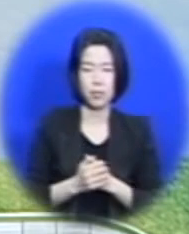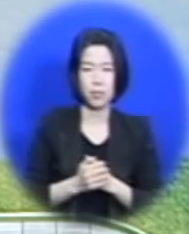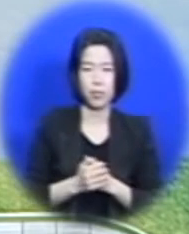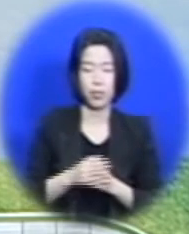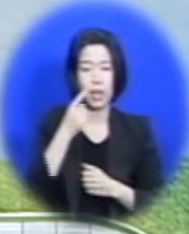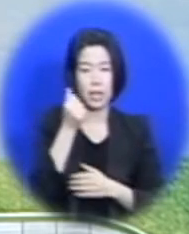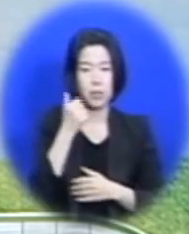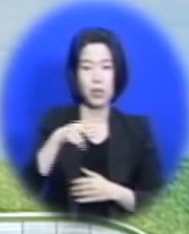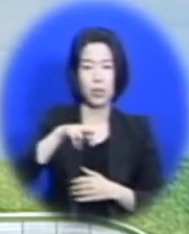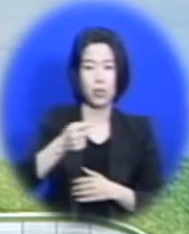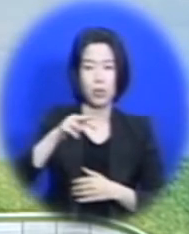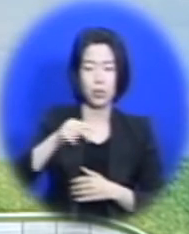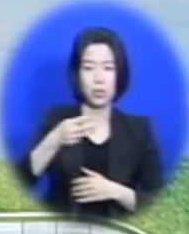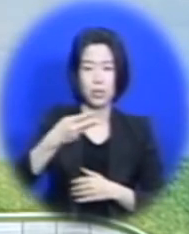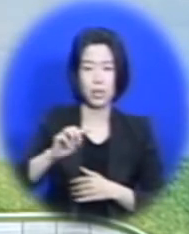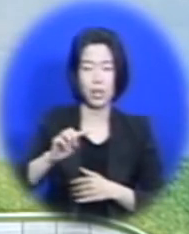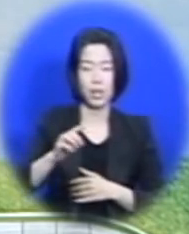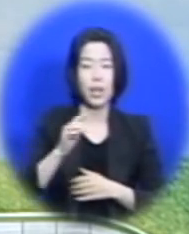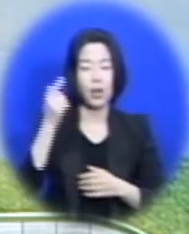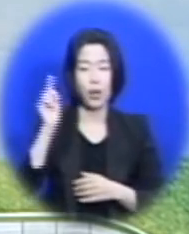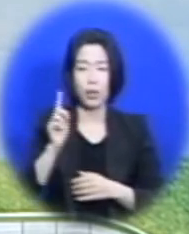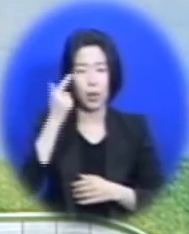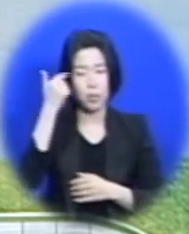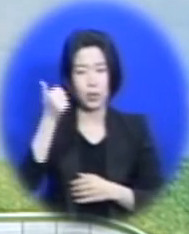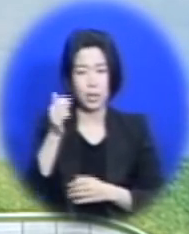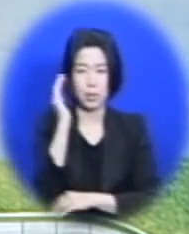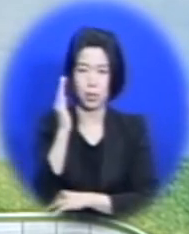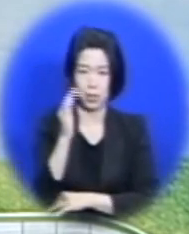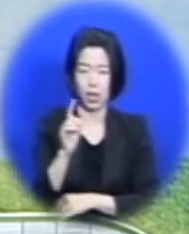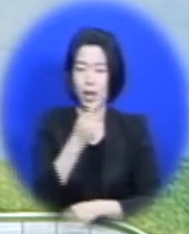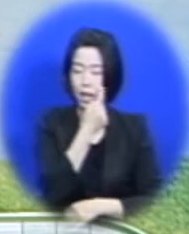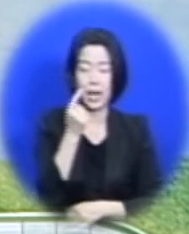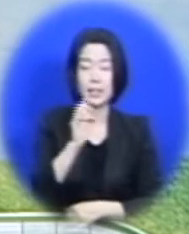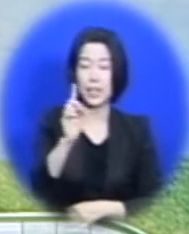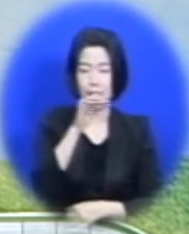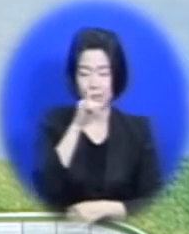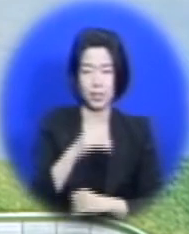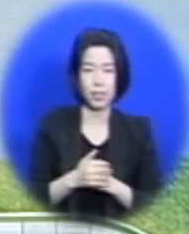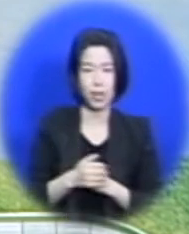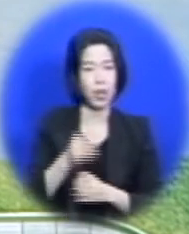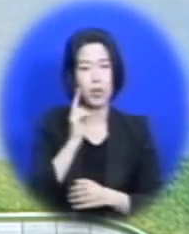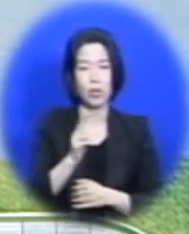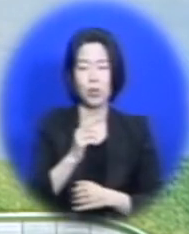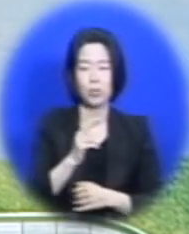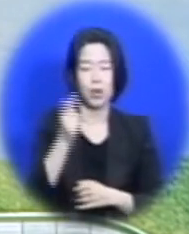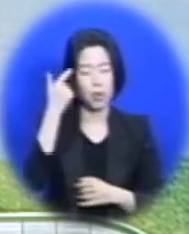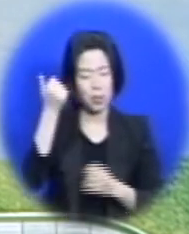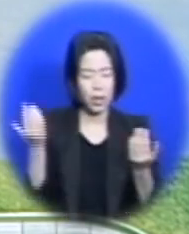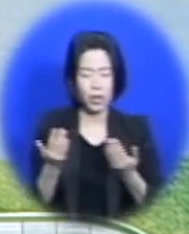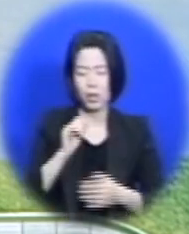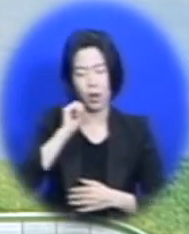일본 코스타에 갔다가 어느 목사님께서 설교를 하시는데 간증을 하나 하시더라. 너무너무 목회가